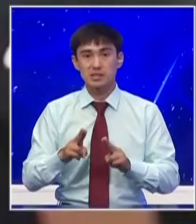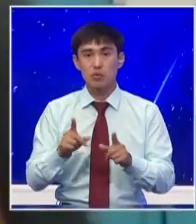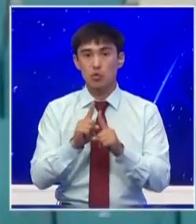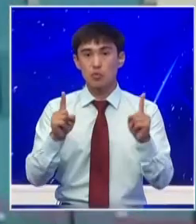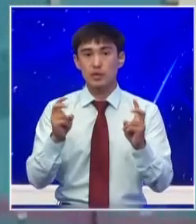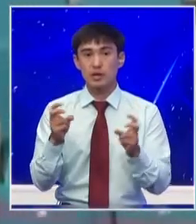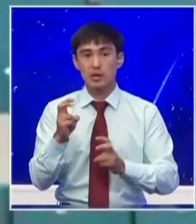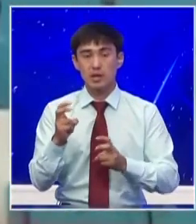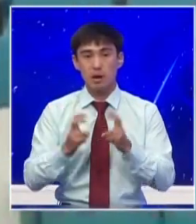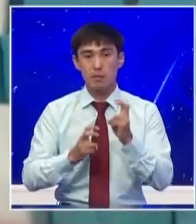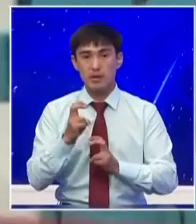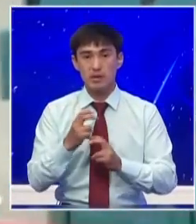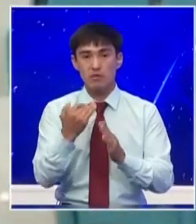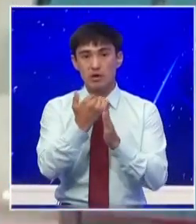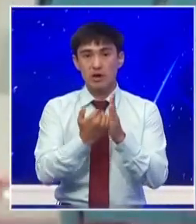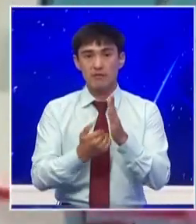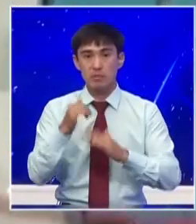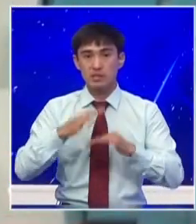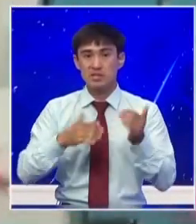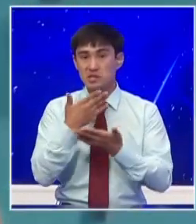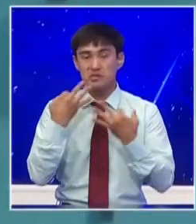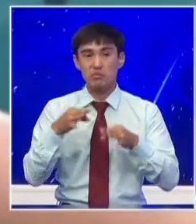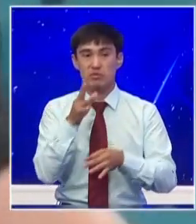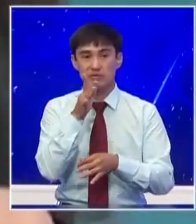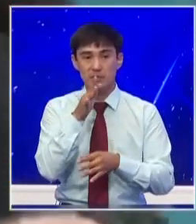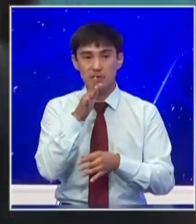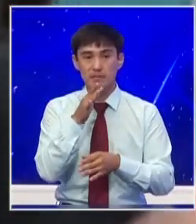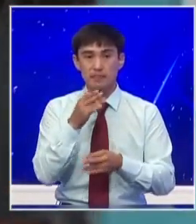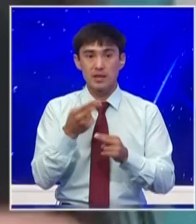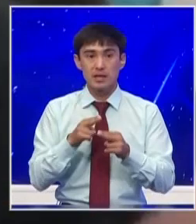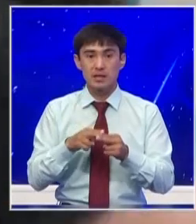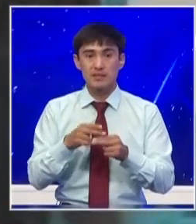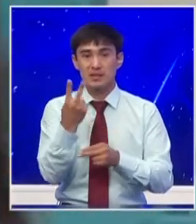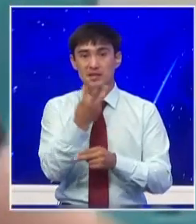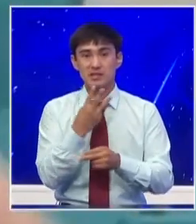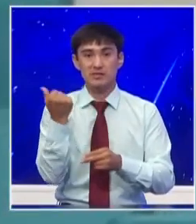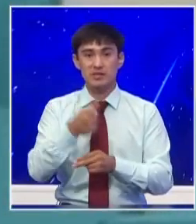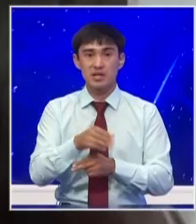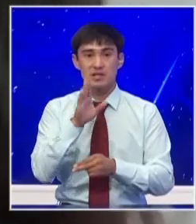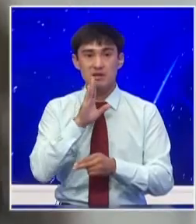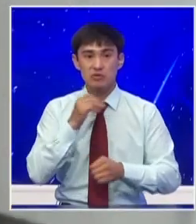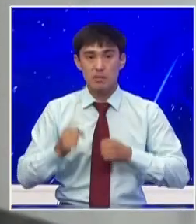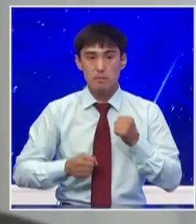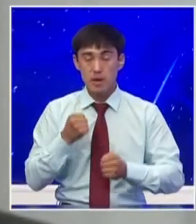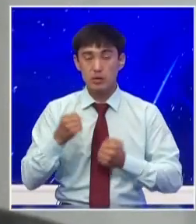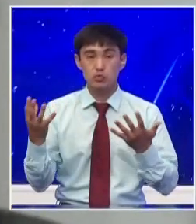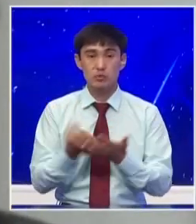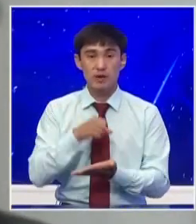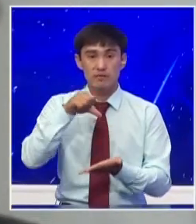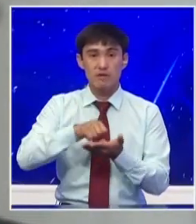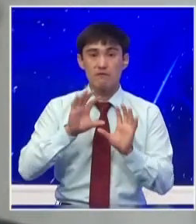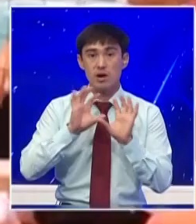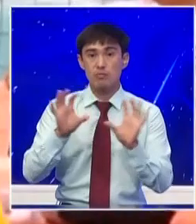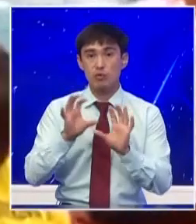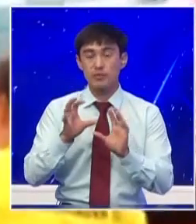крупной компании. В ее графике практически нет свободного времени. Помимо этого, 3 раза в неделю девушка бегает, успевает посещать